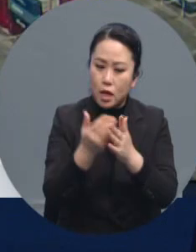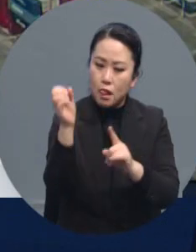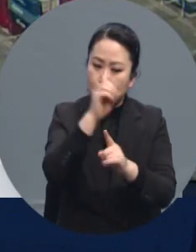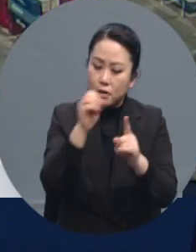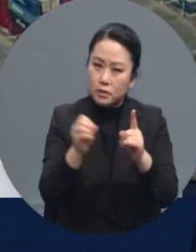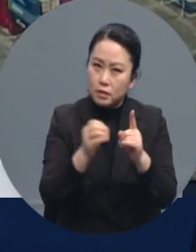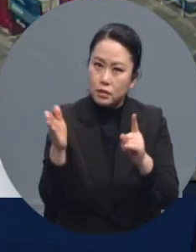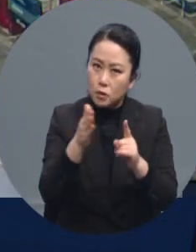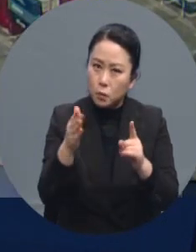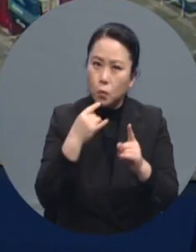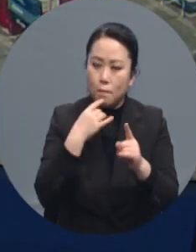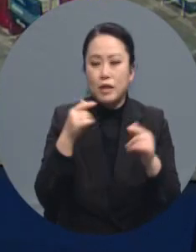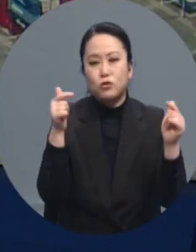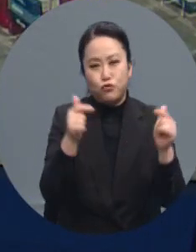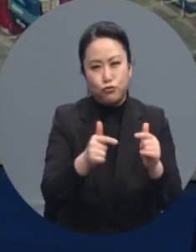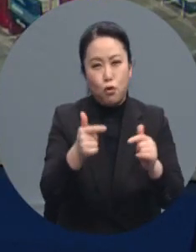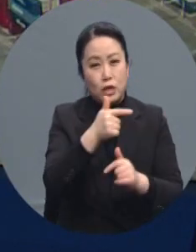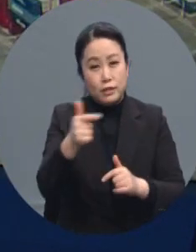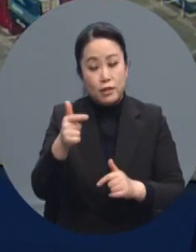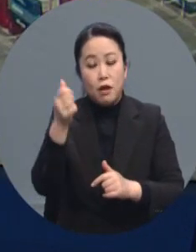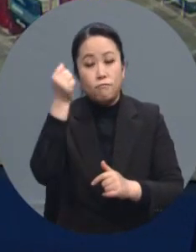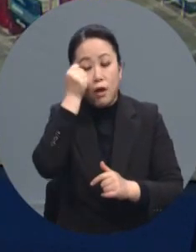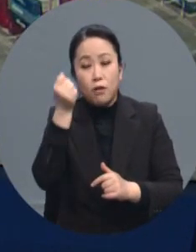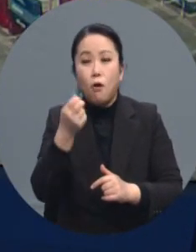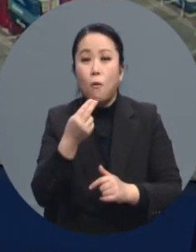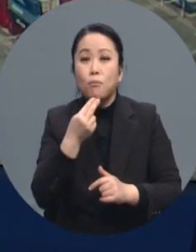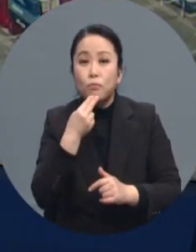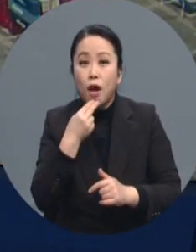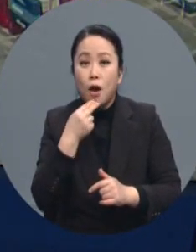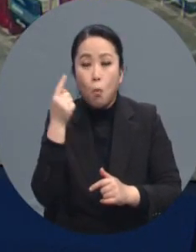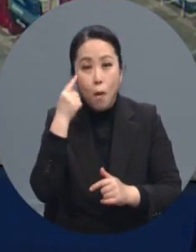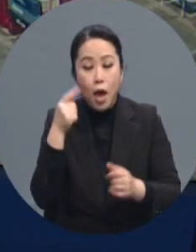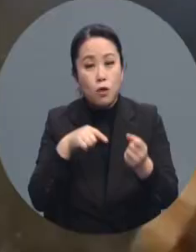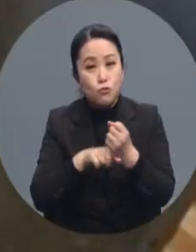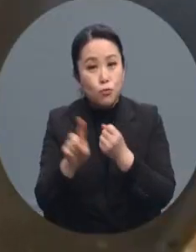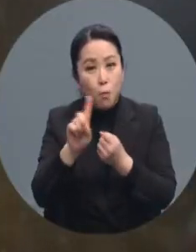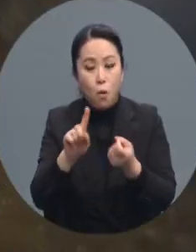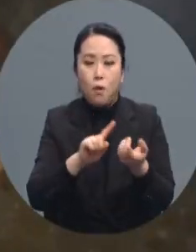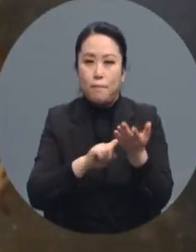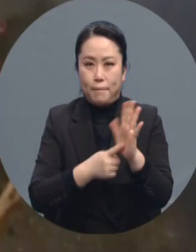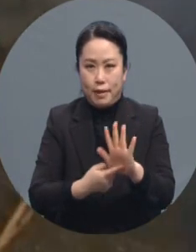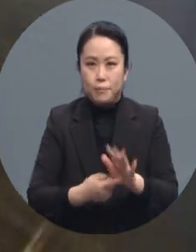타격은 없었습니다 이유가 무엇인지 김윤아 기자가 보도합니다